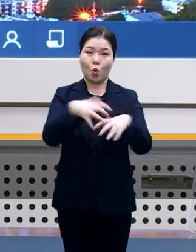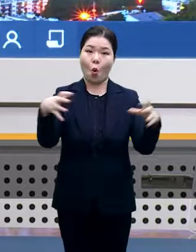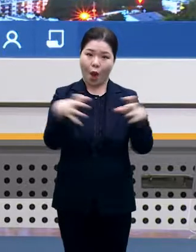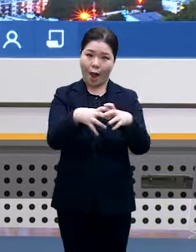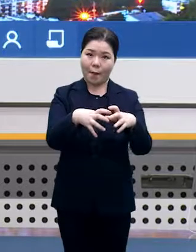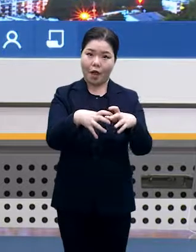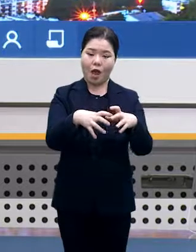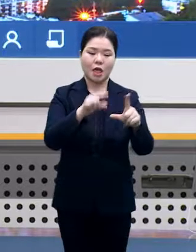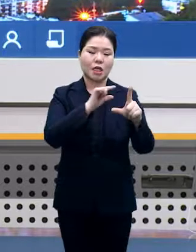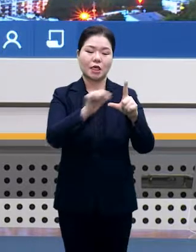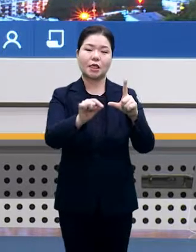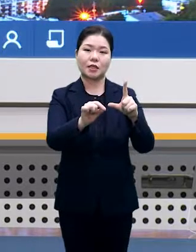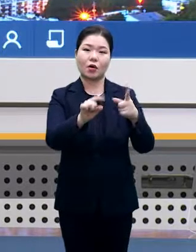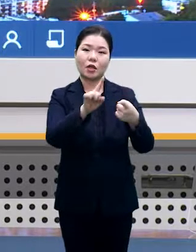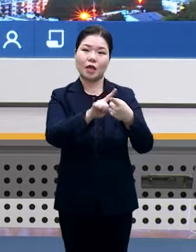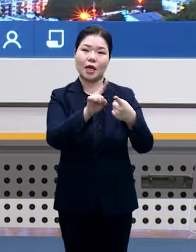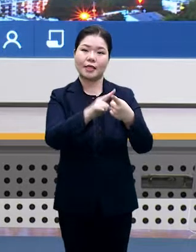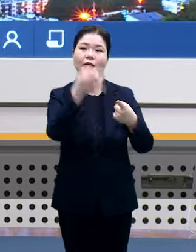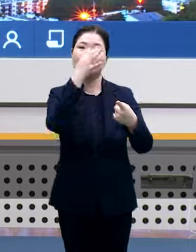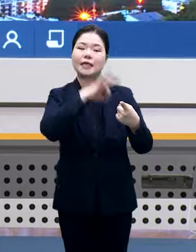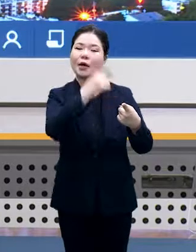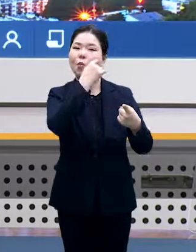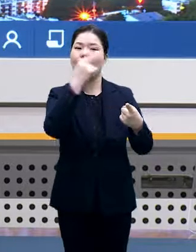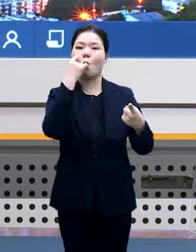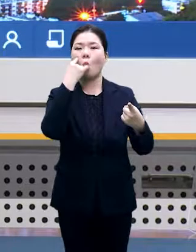측에 일정 부분의